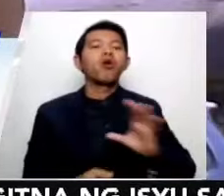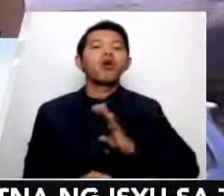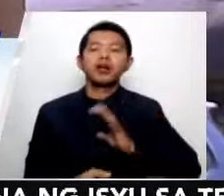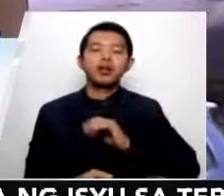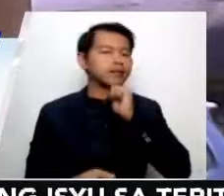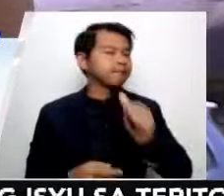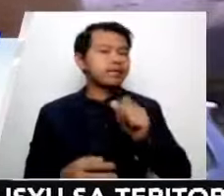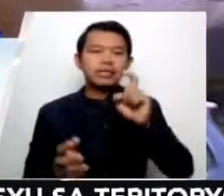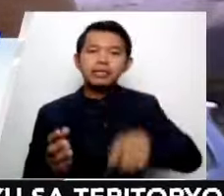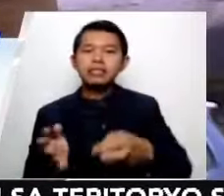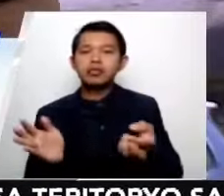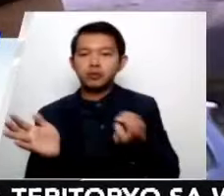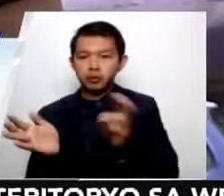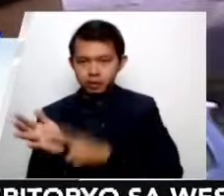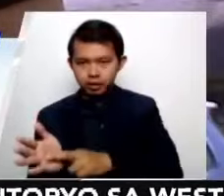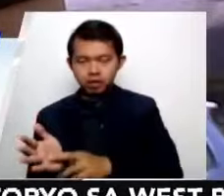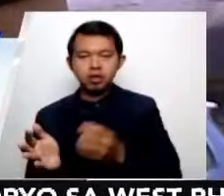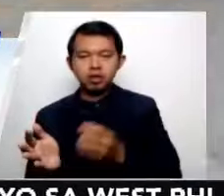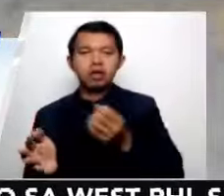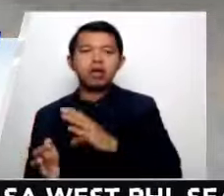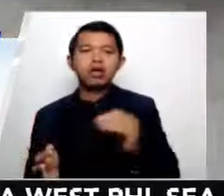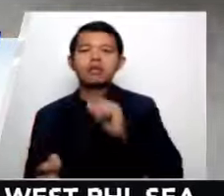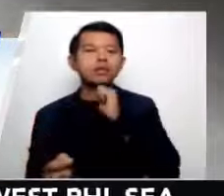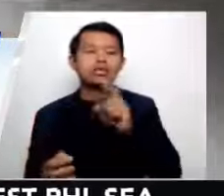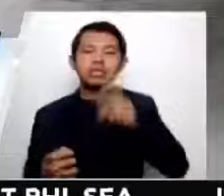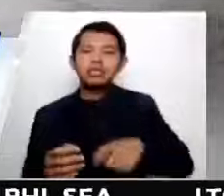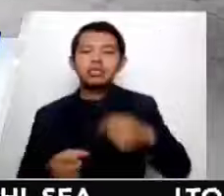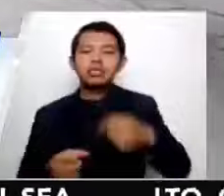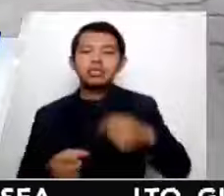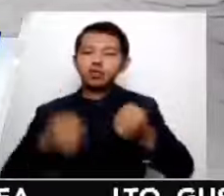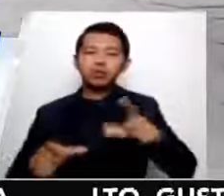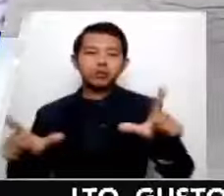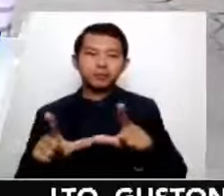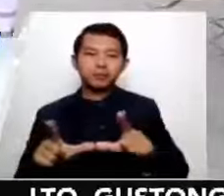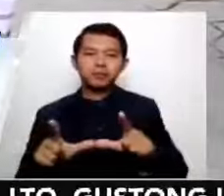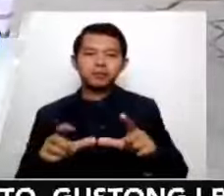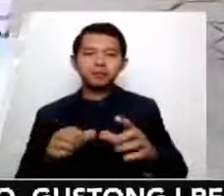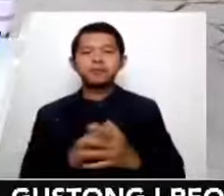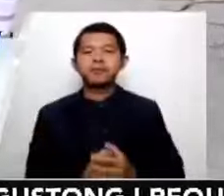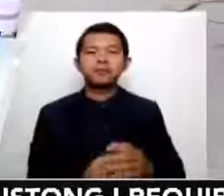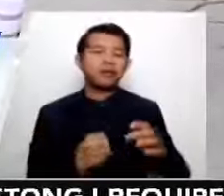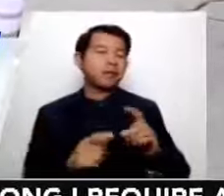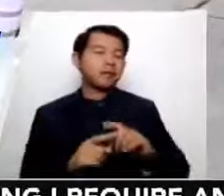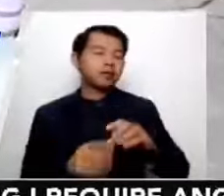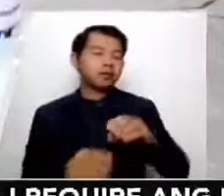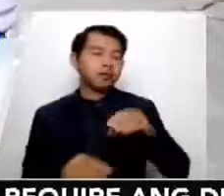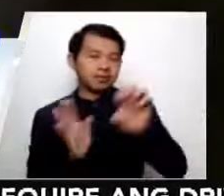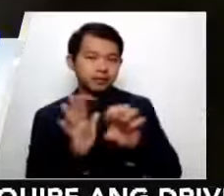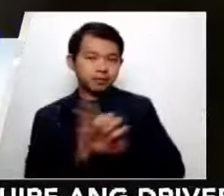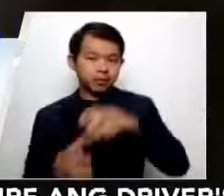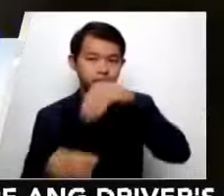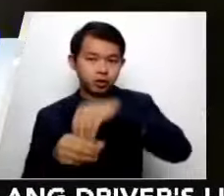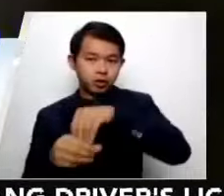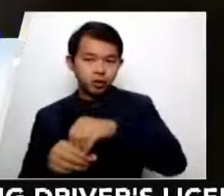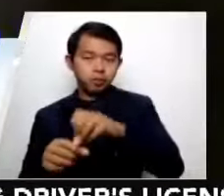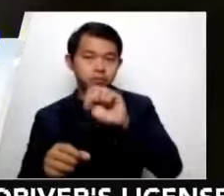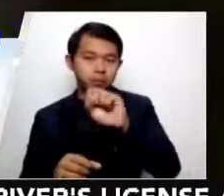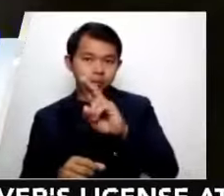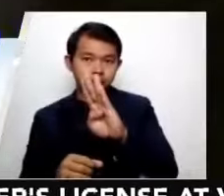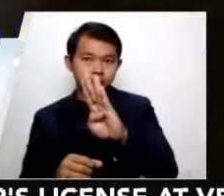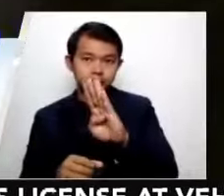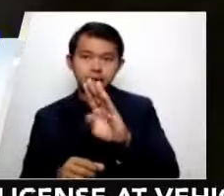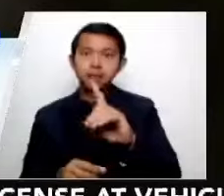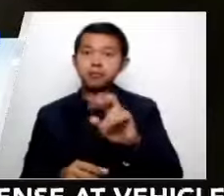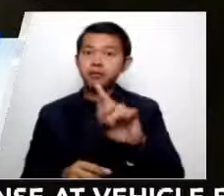rin kailangan ng driver's license. Halimbawa niyan ay kung sa loob ng subdivision lamang gagamitin ng e-vehicle. Pero sabi ng